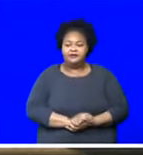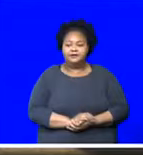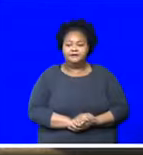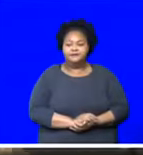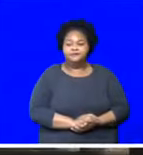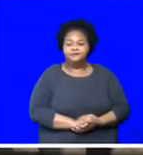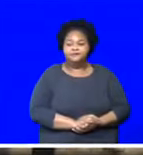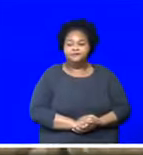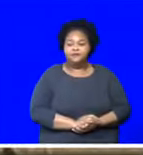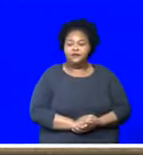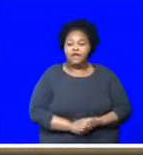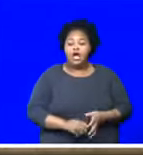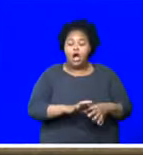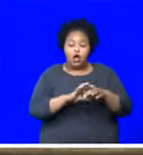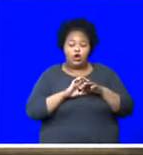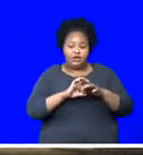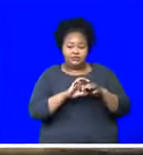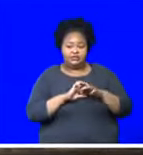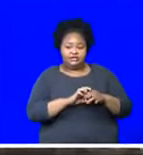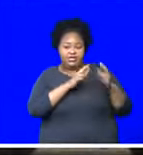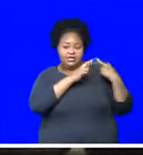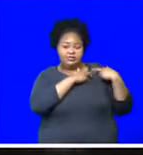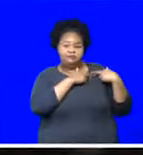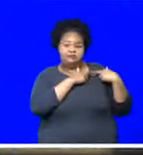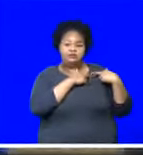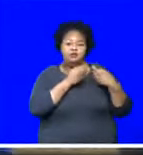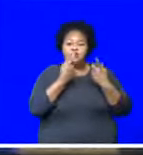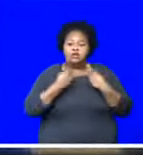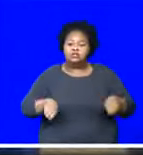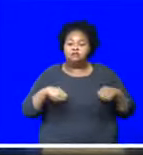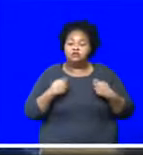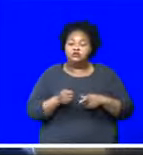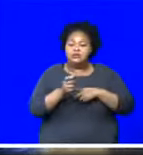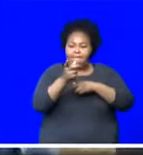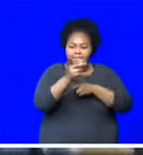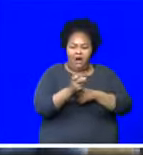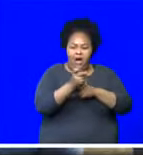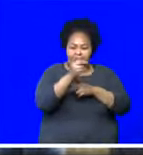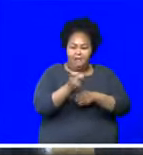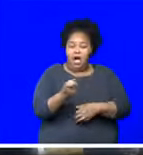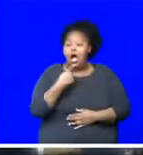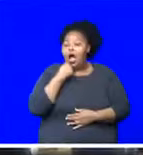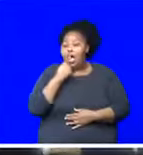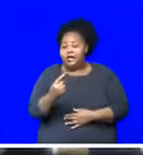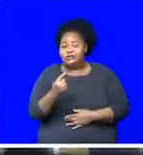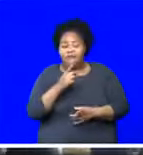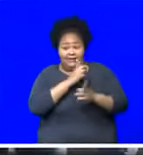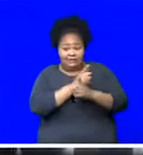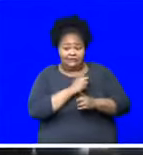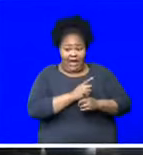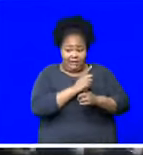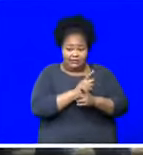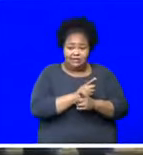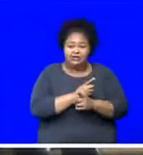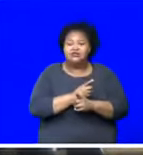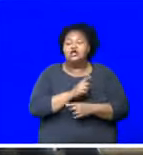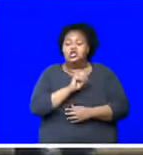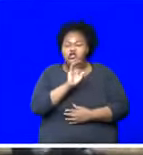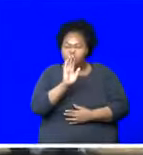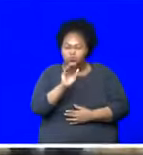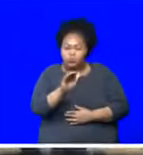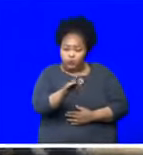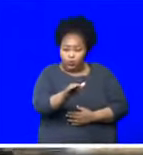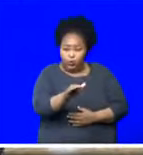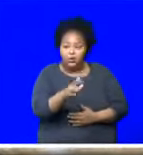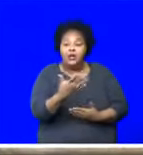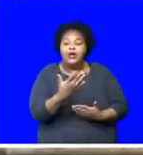Inhlanga ledlalisa umdlalo wokudubula eSwatini Shooting Association itsi setikhona tinkulumo letithembisayo ukuthi masinyane lenhlangano itawubamba